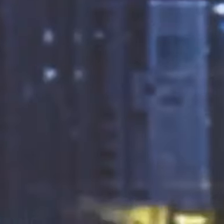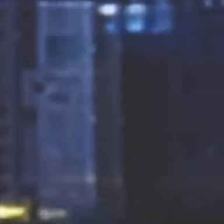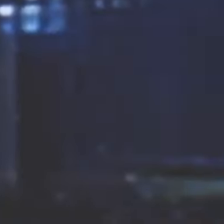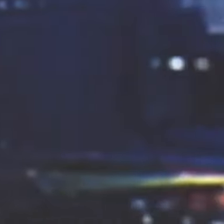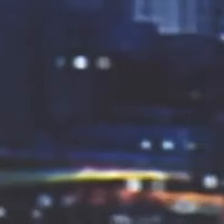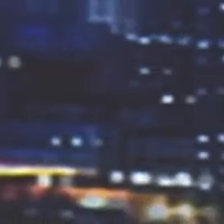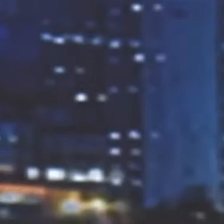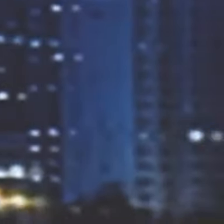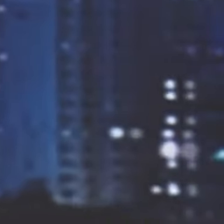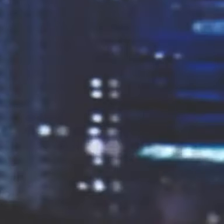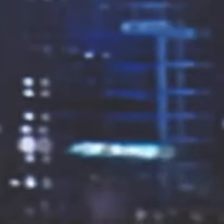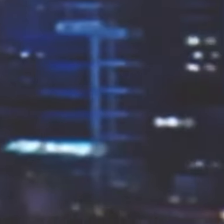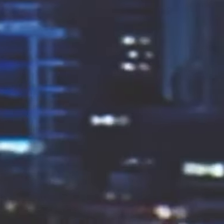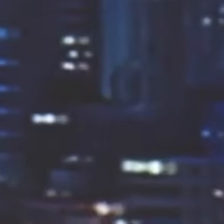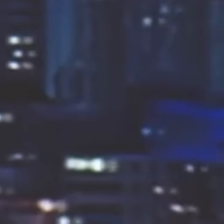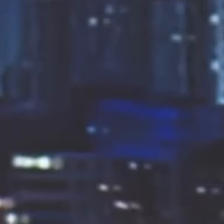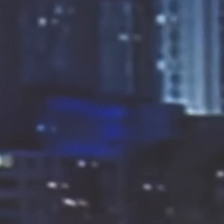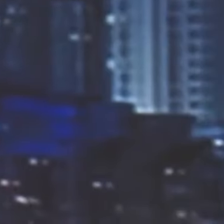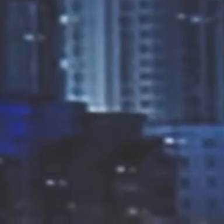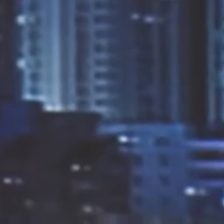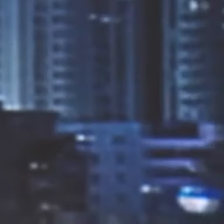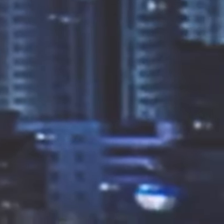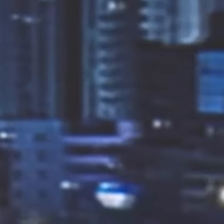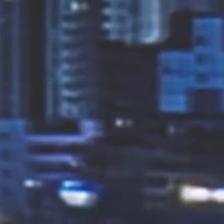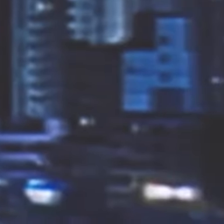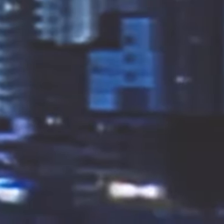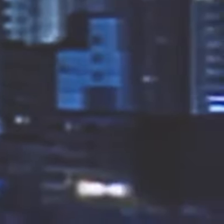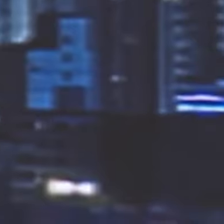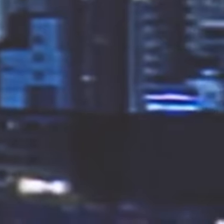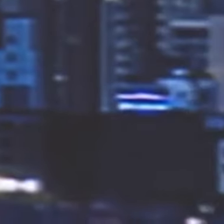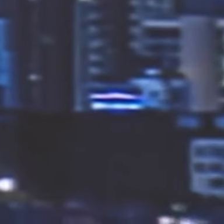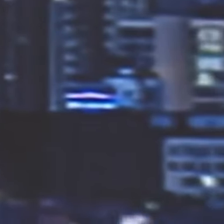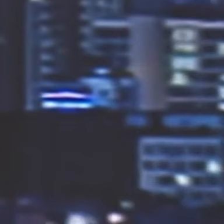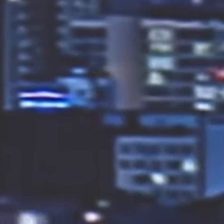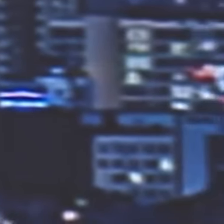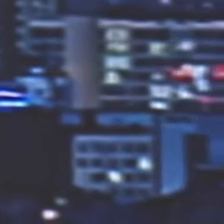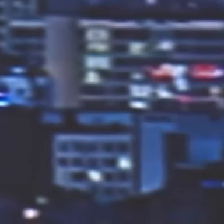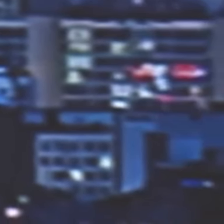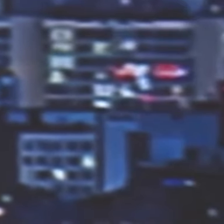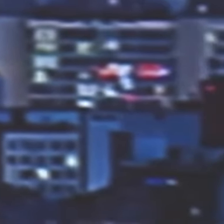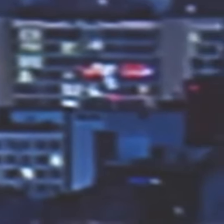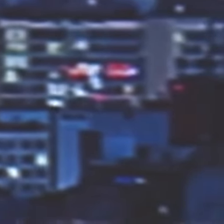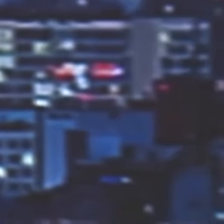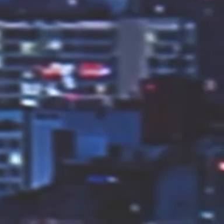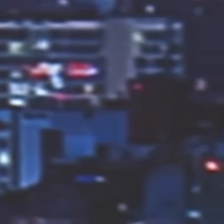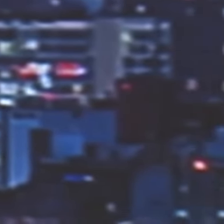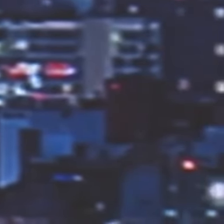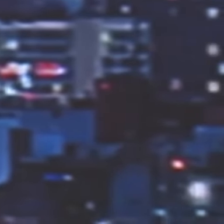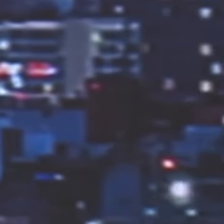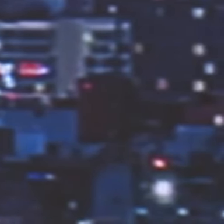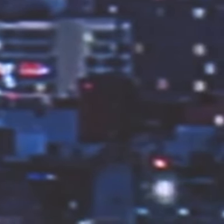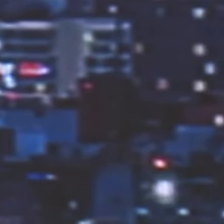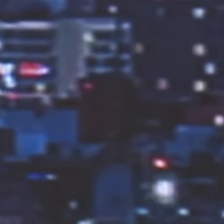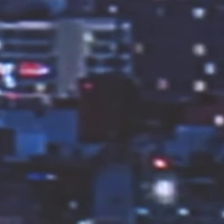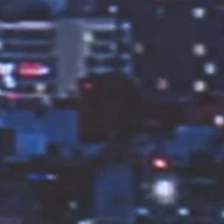JTBC 뉴스를 시청해 주셔서 고맙습니다. 저희는 저녁 6시 50분 뉴스룸에서 뵙겠습니다.